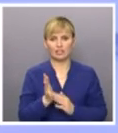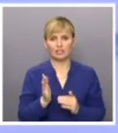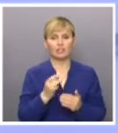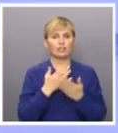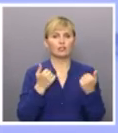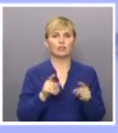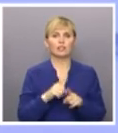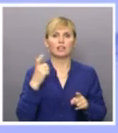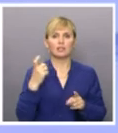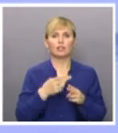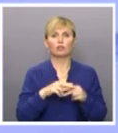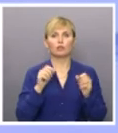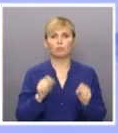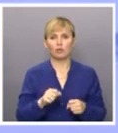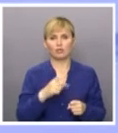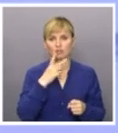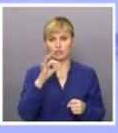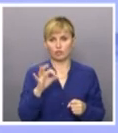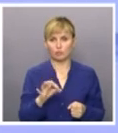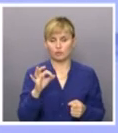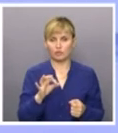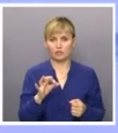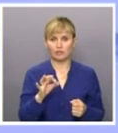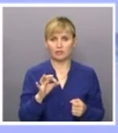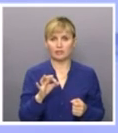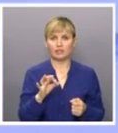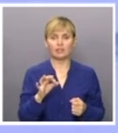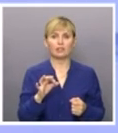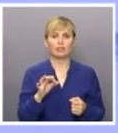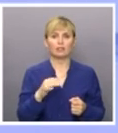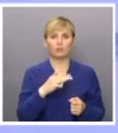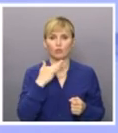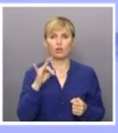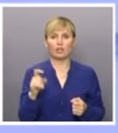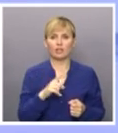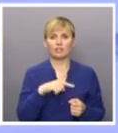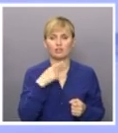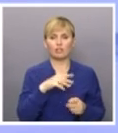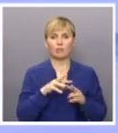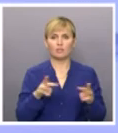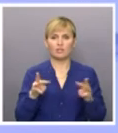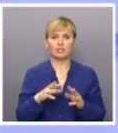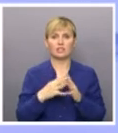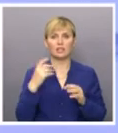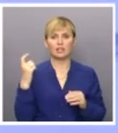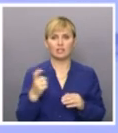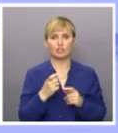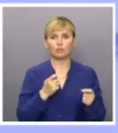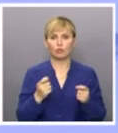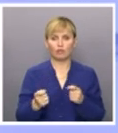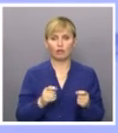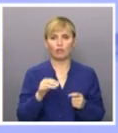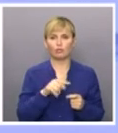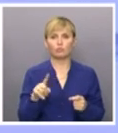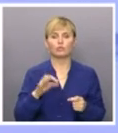таких хозяйств, которые могли бы рассчитывать на эти субсидии. То есть... Мы много раз говорили в Министерстве сельского хозяйства с руководством министерства о том,